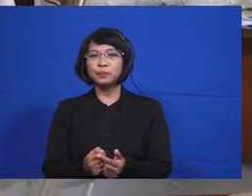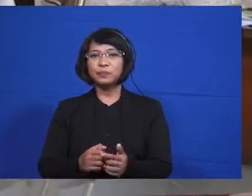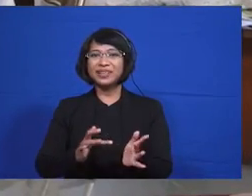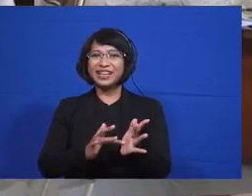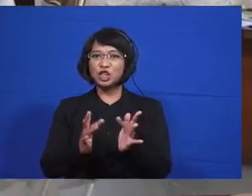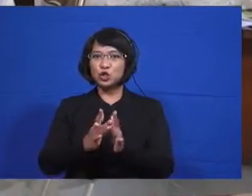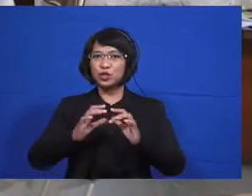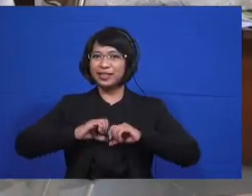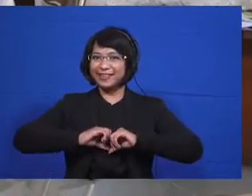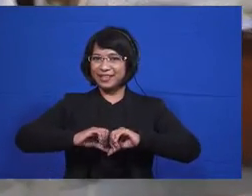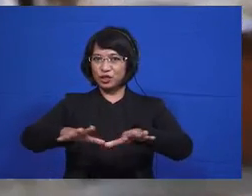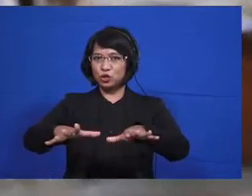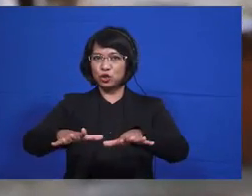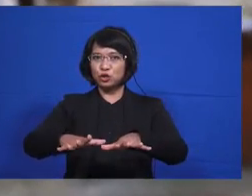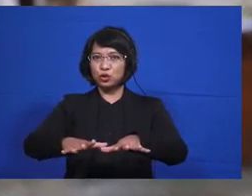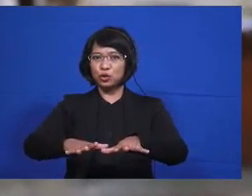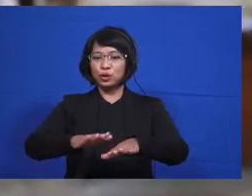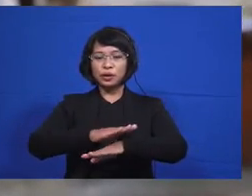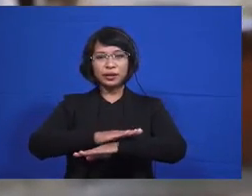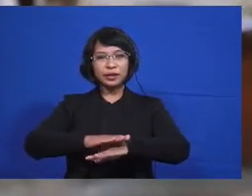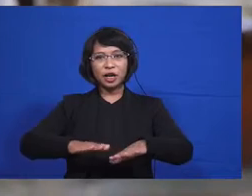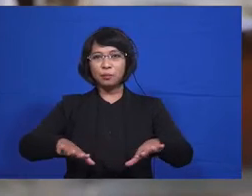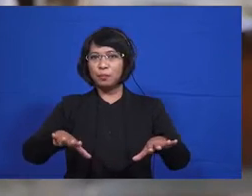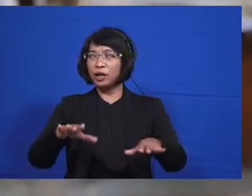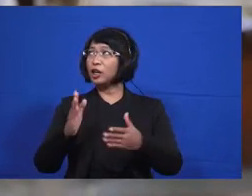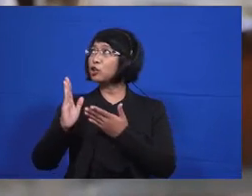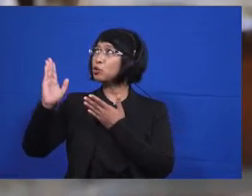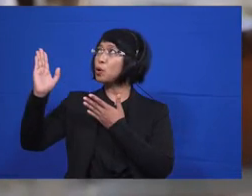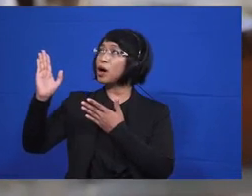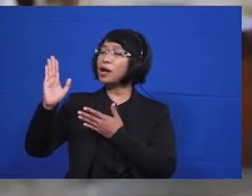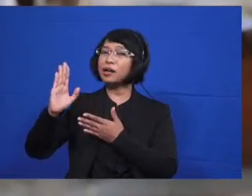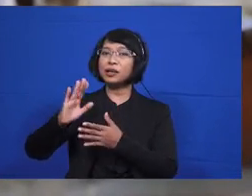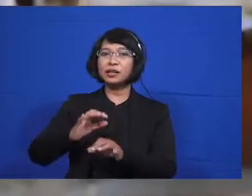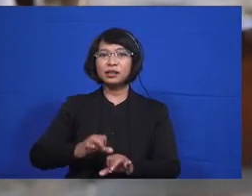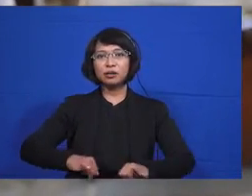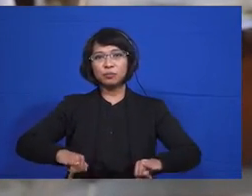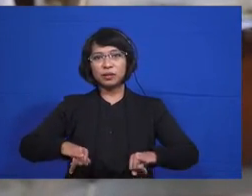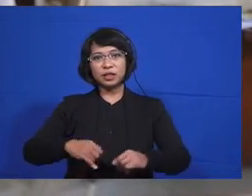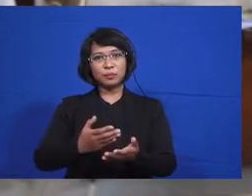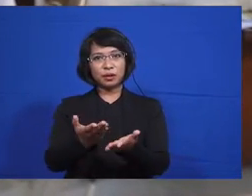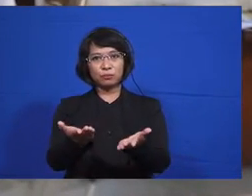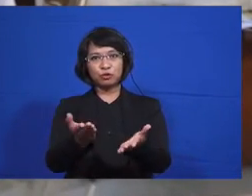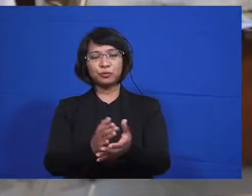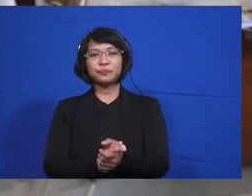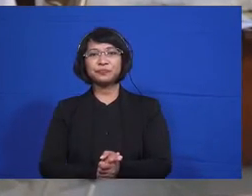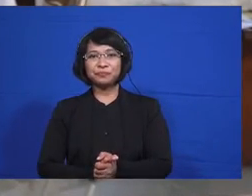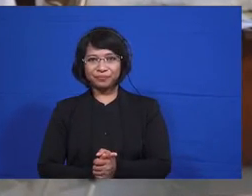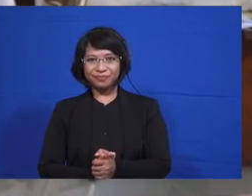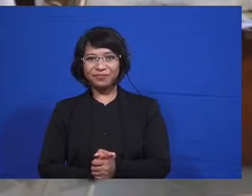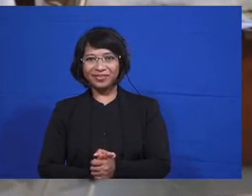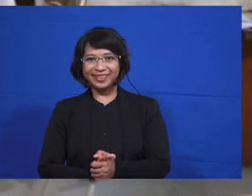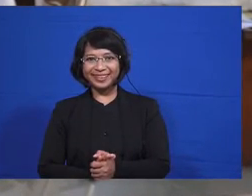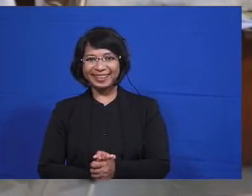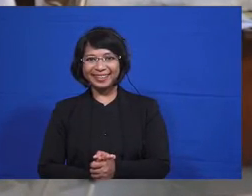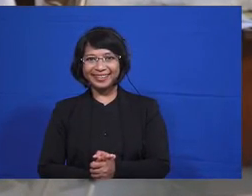Kristus. Damai Tuhan bersamamu. Dan bersama Bapak Uskup juga.